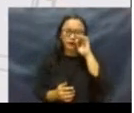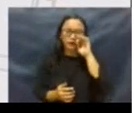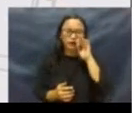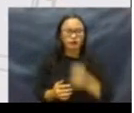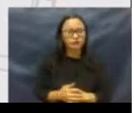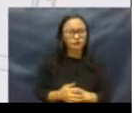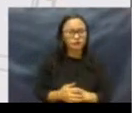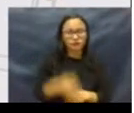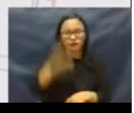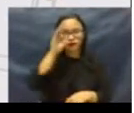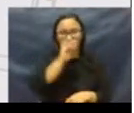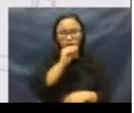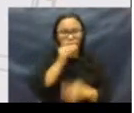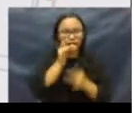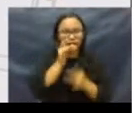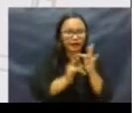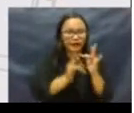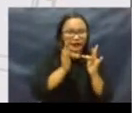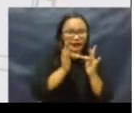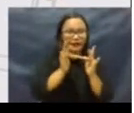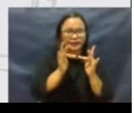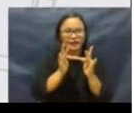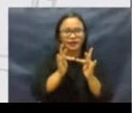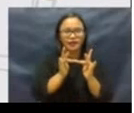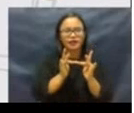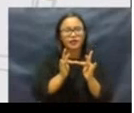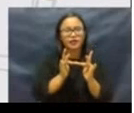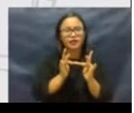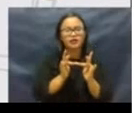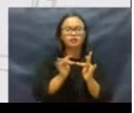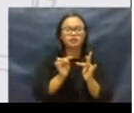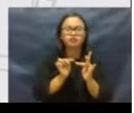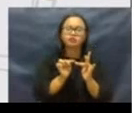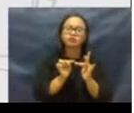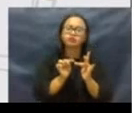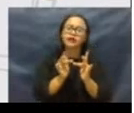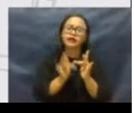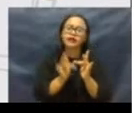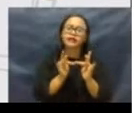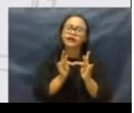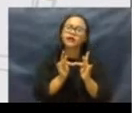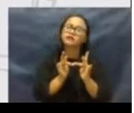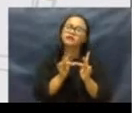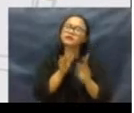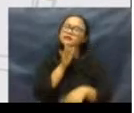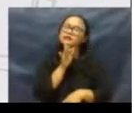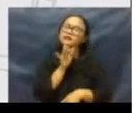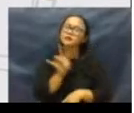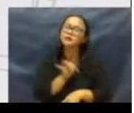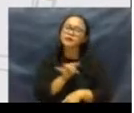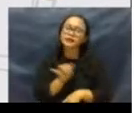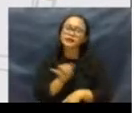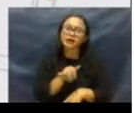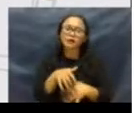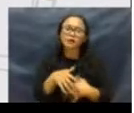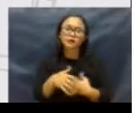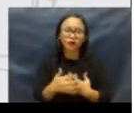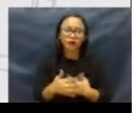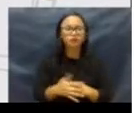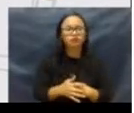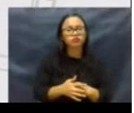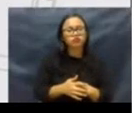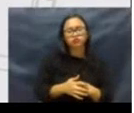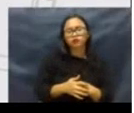Internet itu ada, saya umpamakan itu sebagai sebuah megafon yang paling